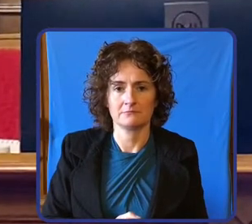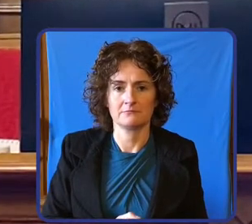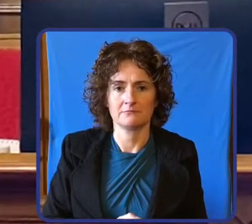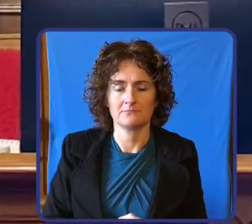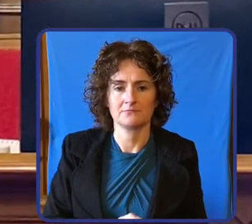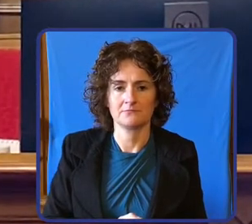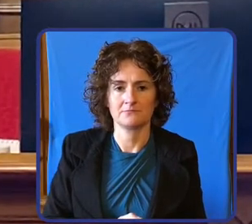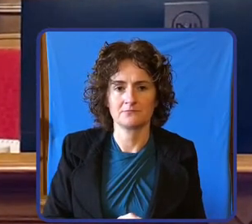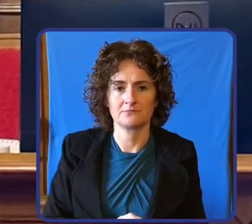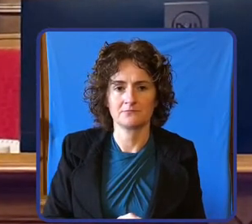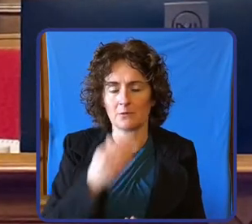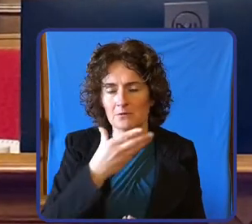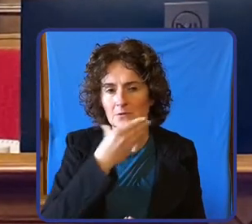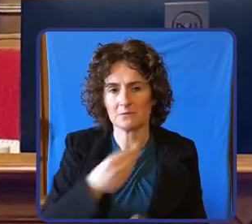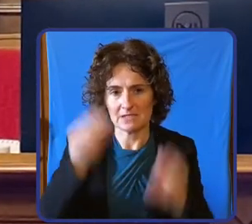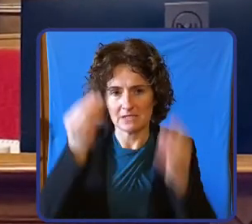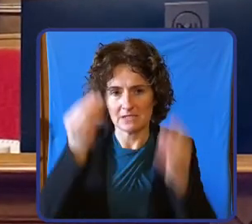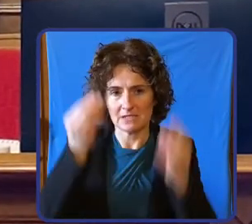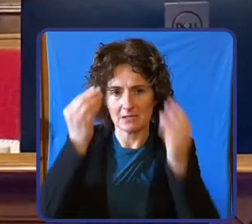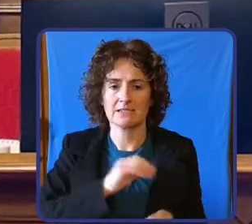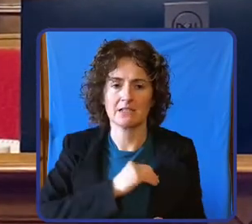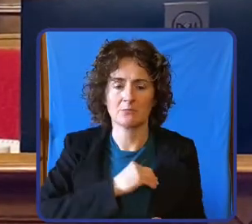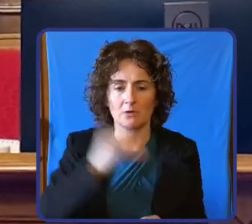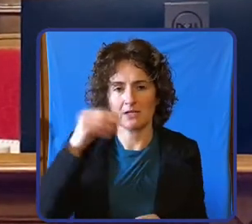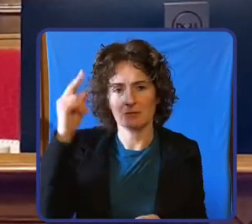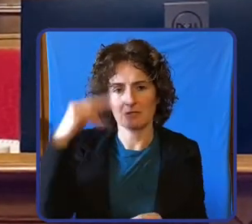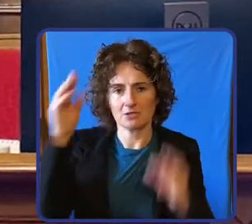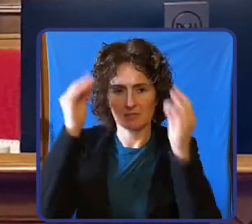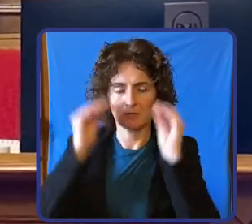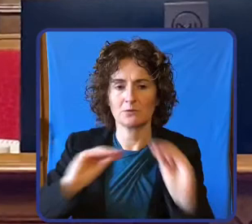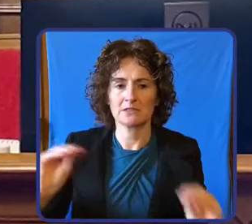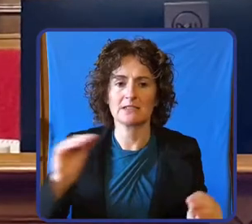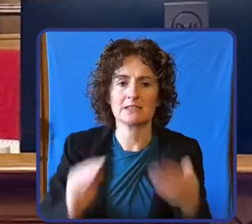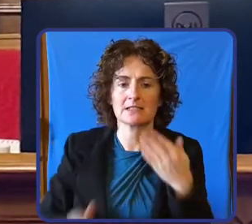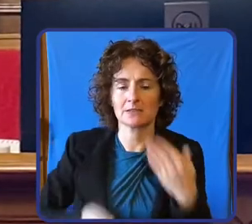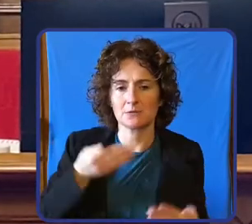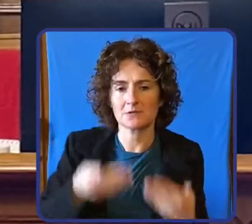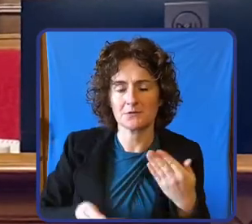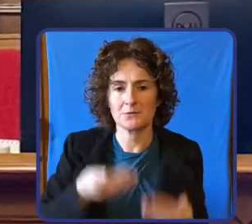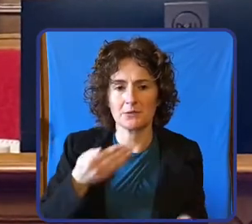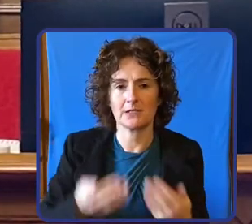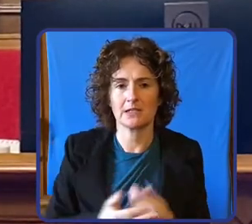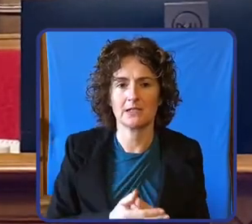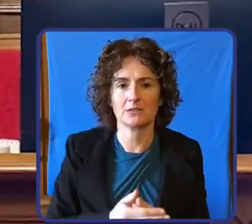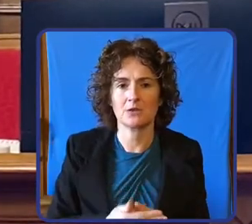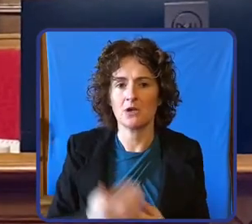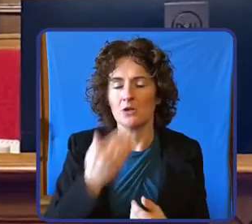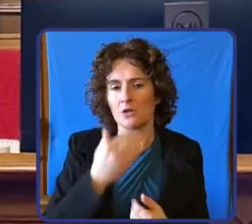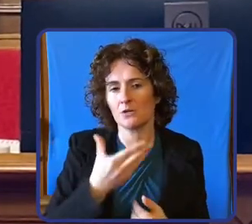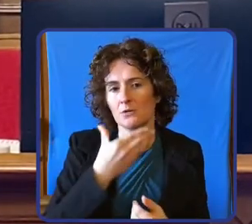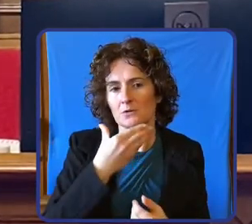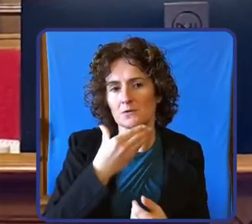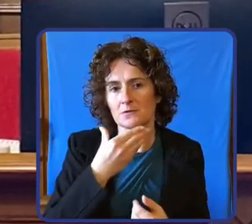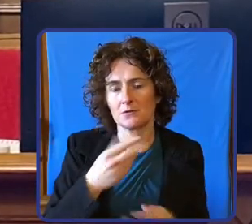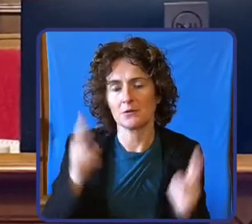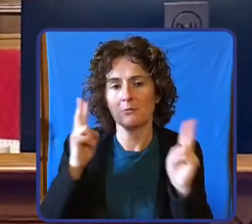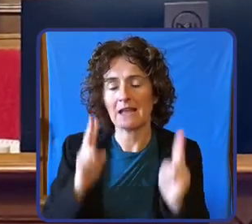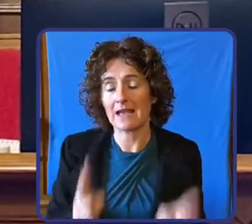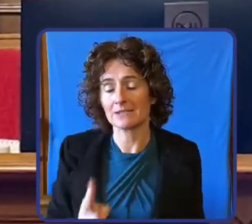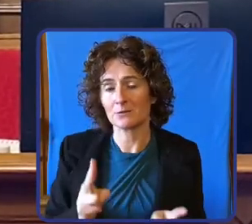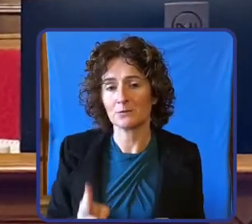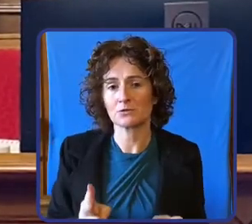Köszönöm szépen. Tisztelt polgármester úr, tisztelt képviselő, hölgyek, képviselő urak. Köszönöm a